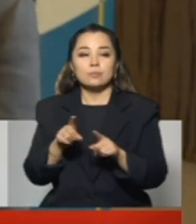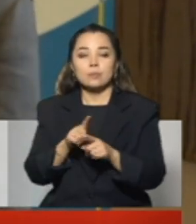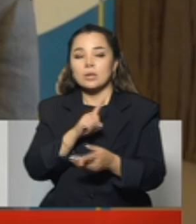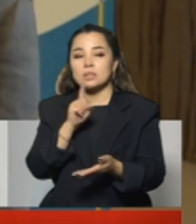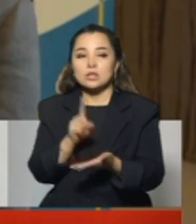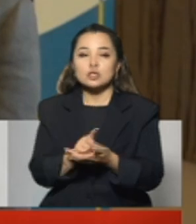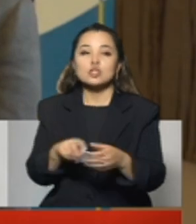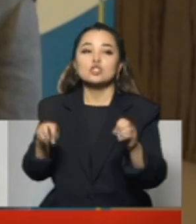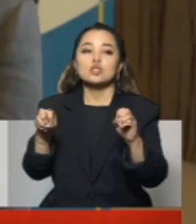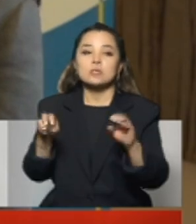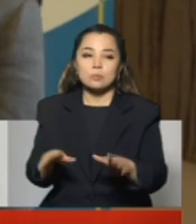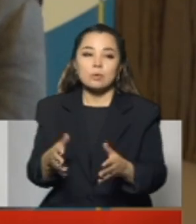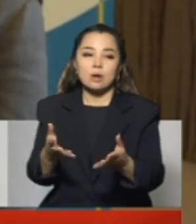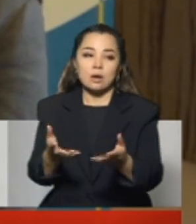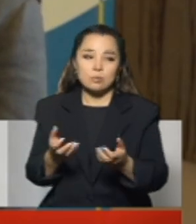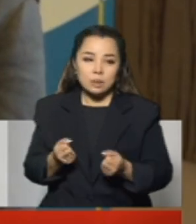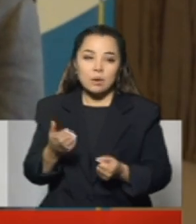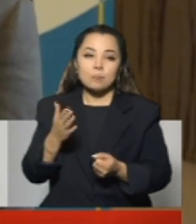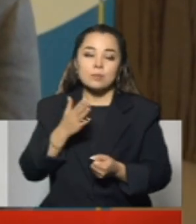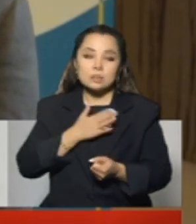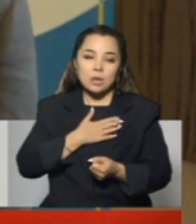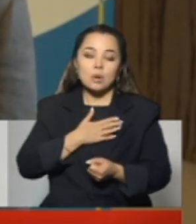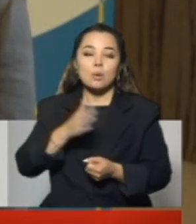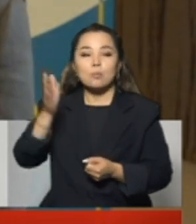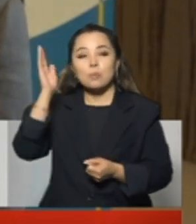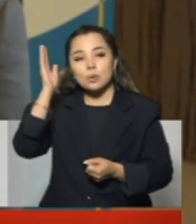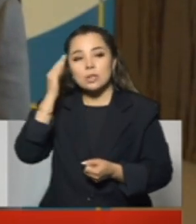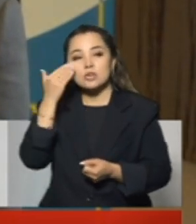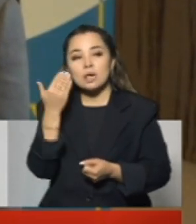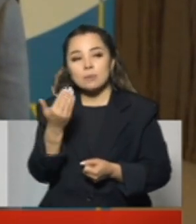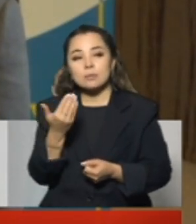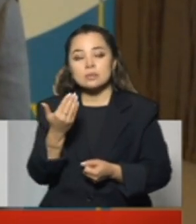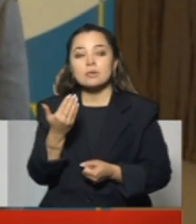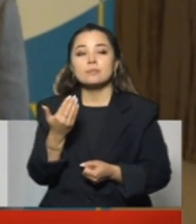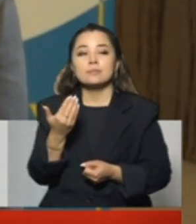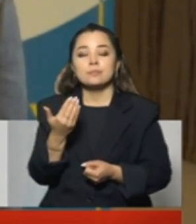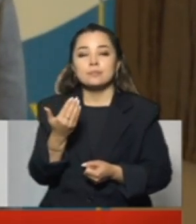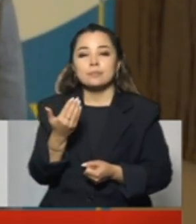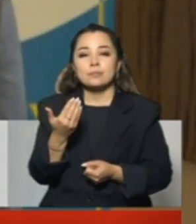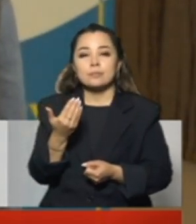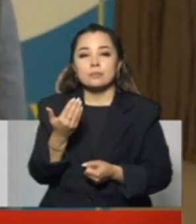тиісті шешімді қабылдап, біздің болашағымызға